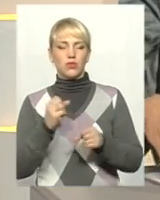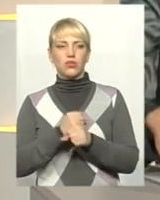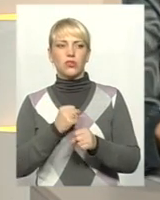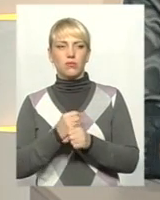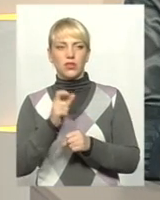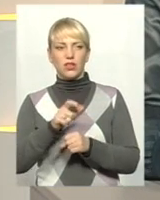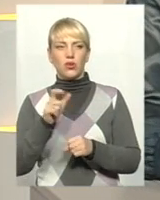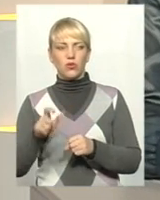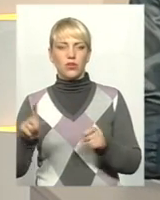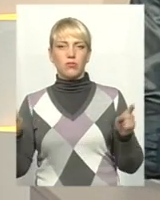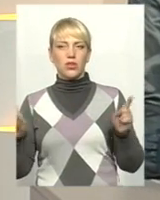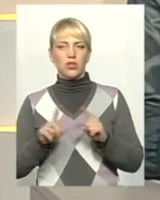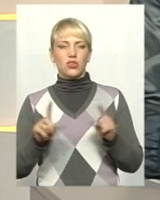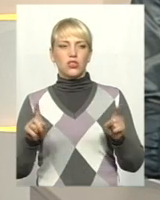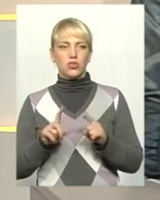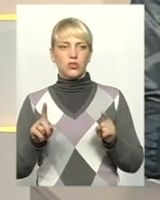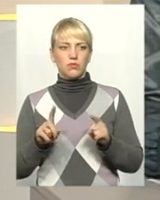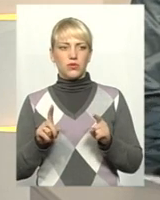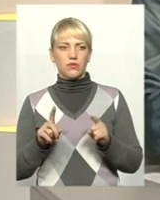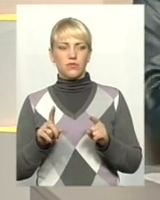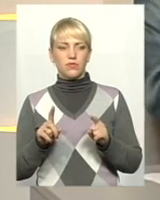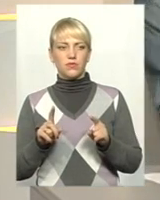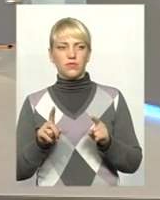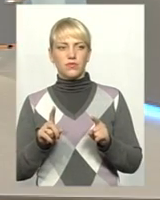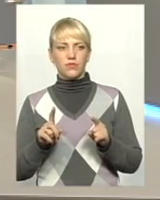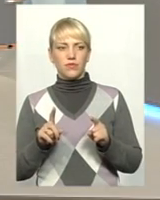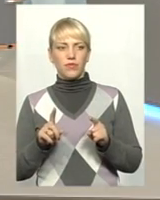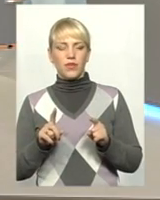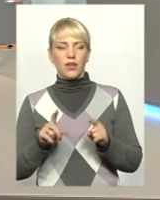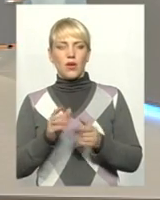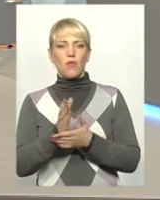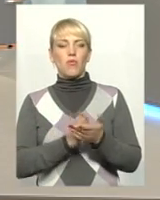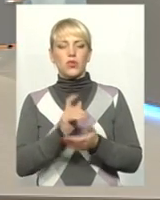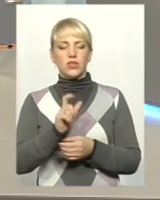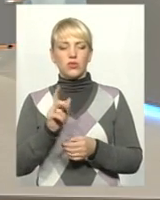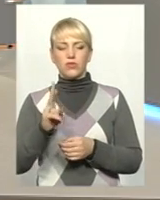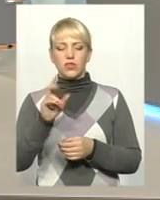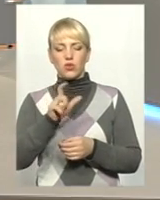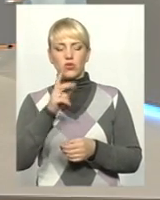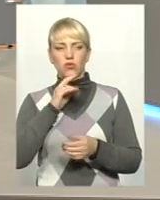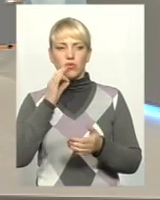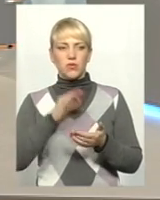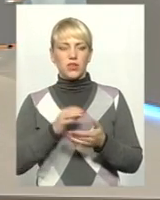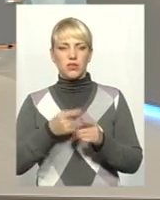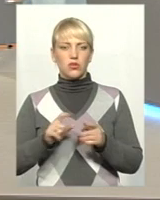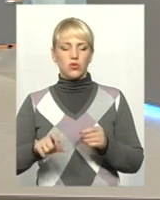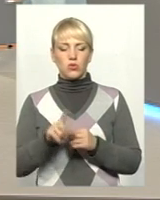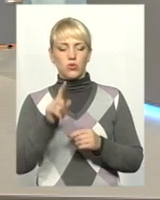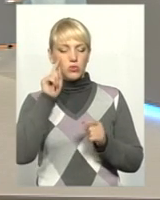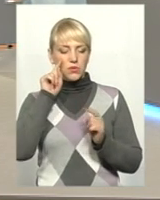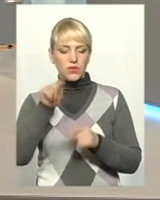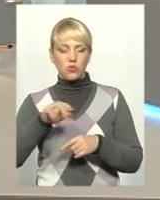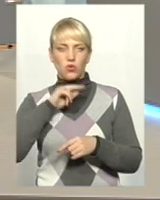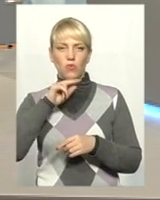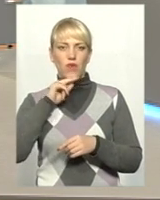людям, аби, скажімо, посадовці, люди, які відповідають за ту дорогу, звернули увагу? СОС в